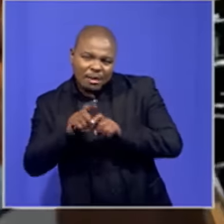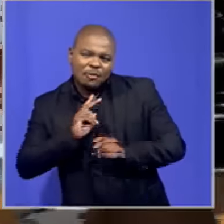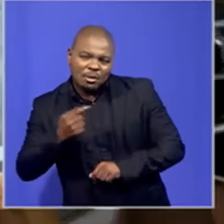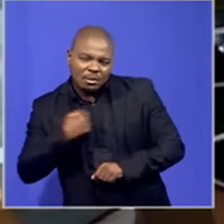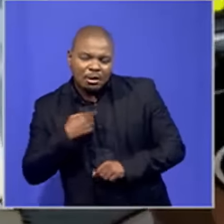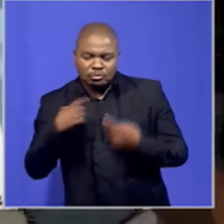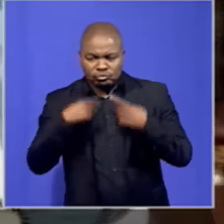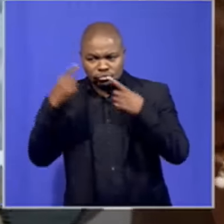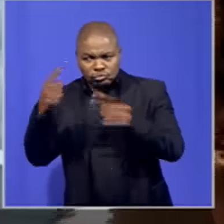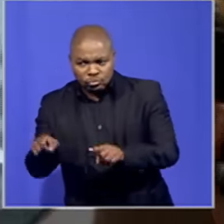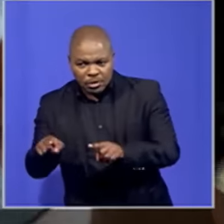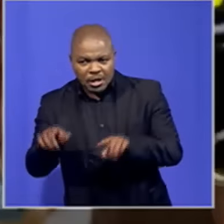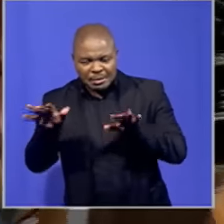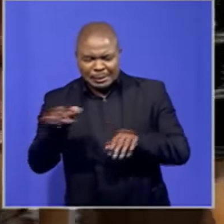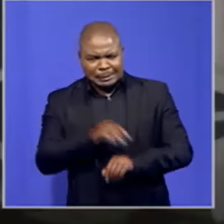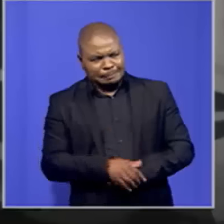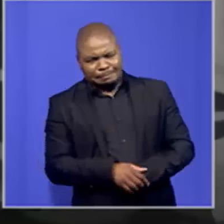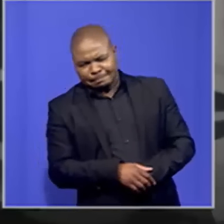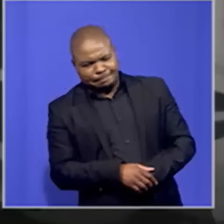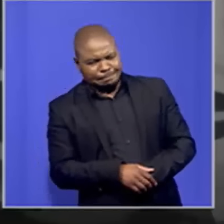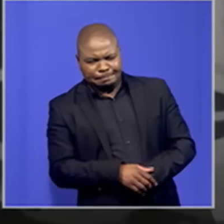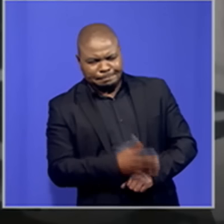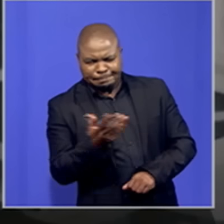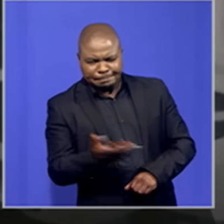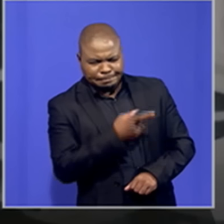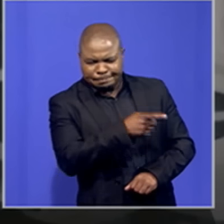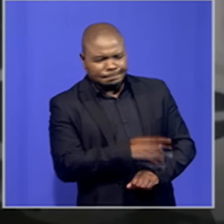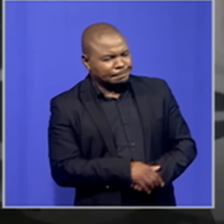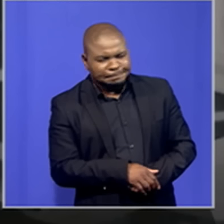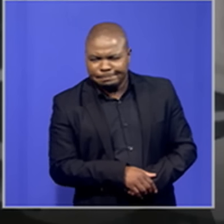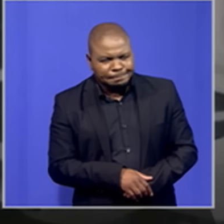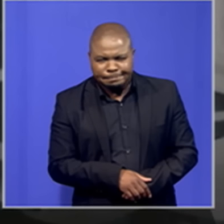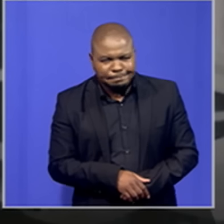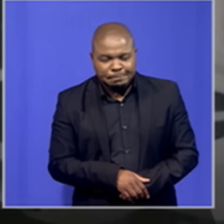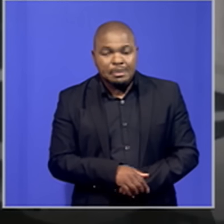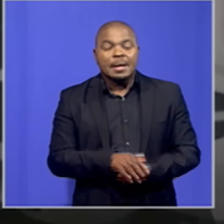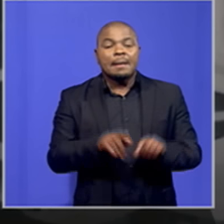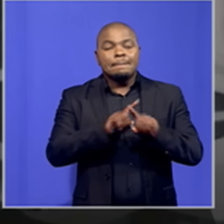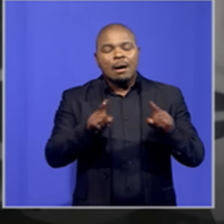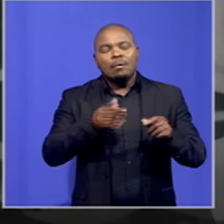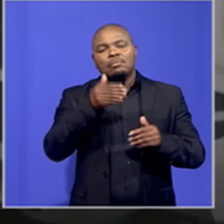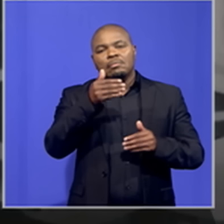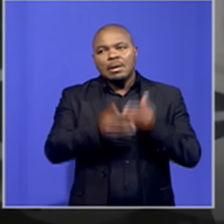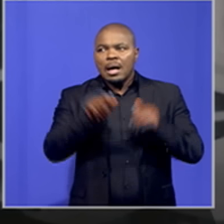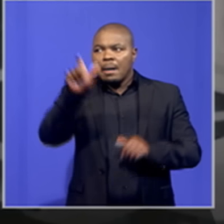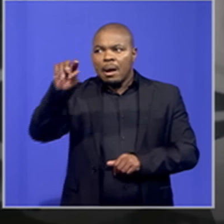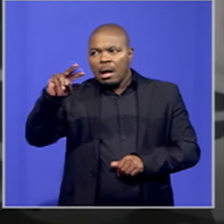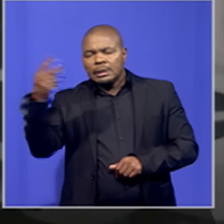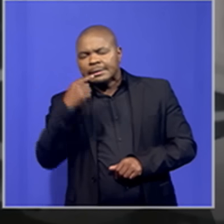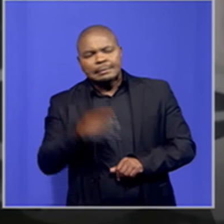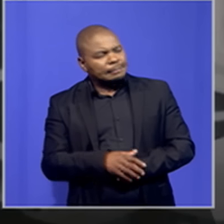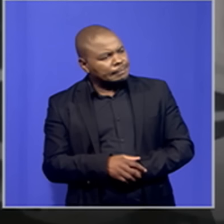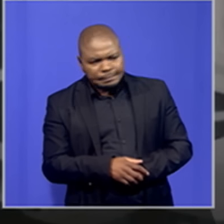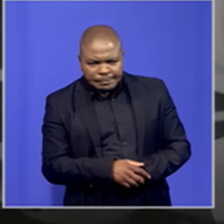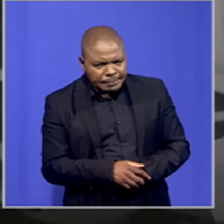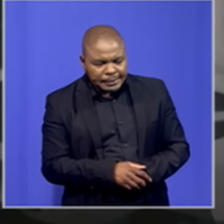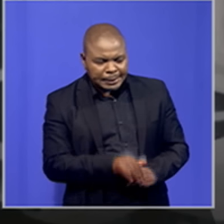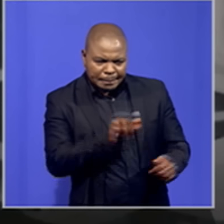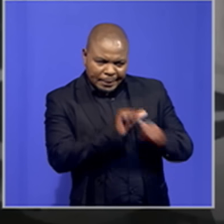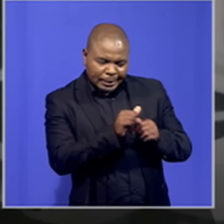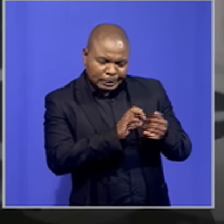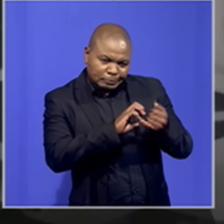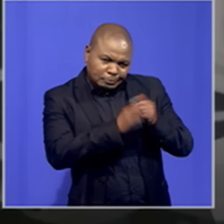game ke ga bare ga rena lwe gabe mo le mong a bara a re mo